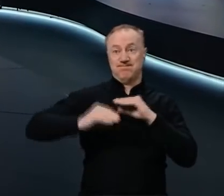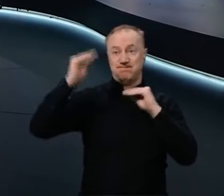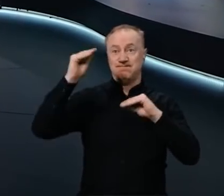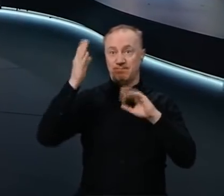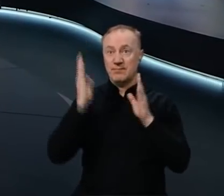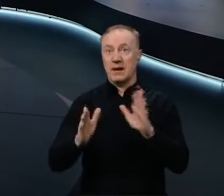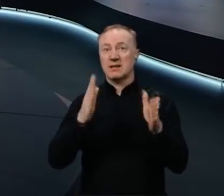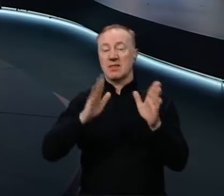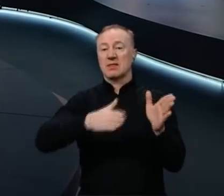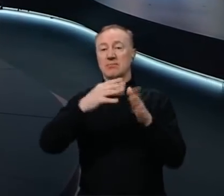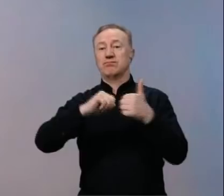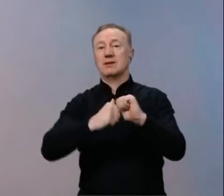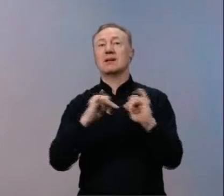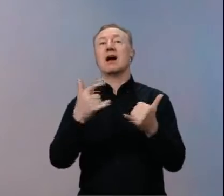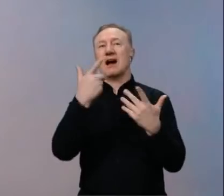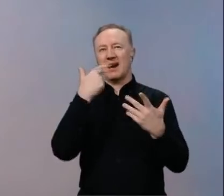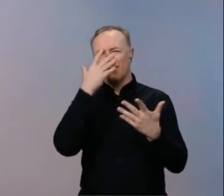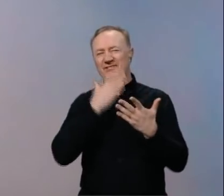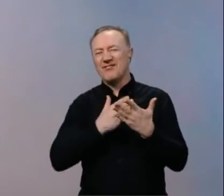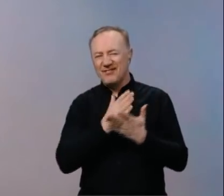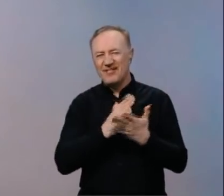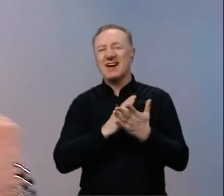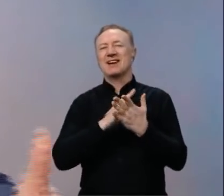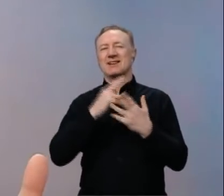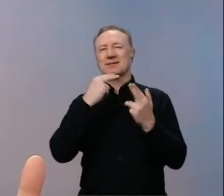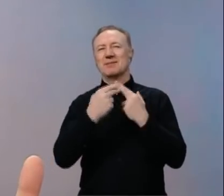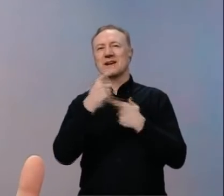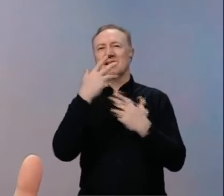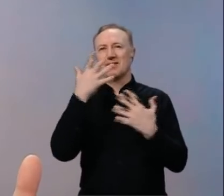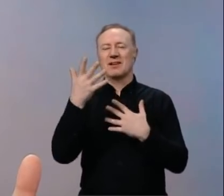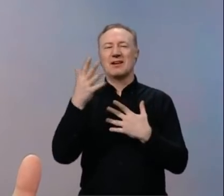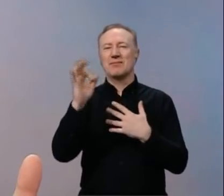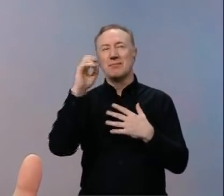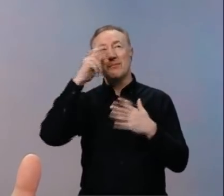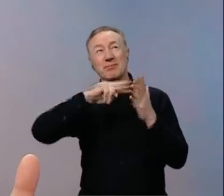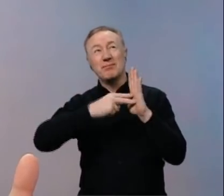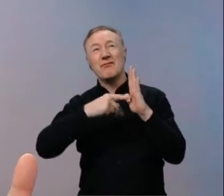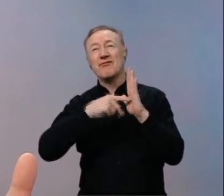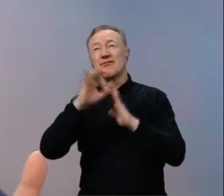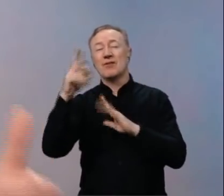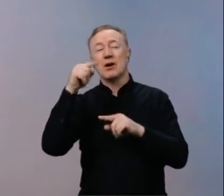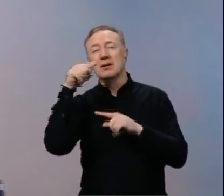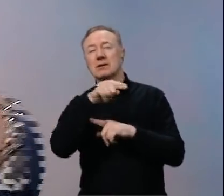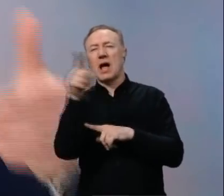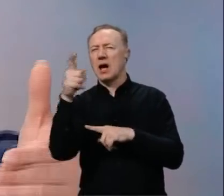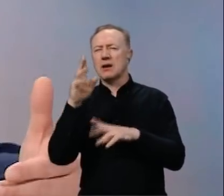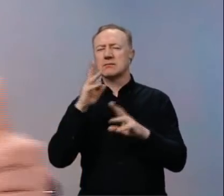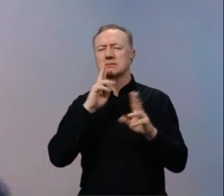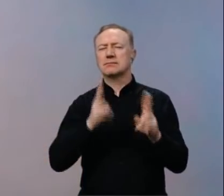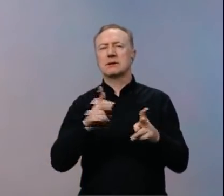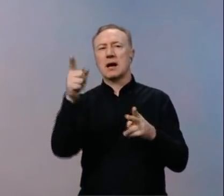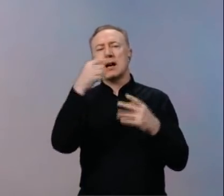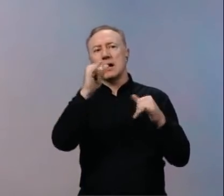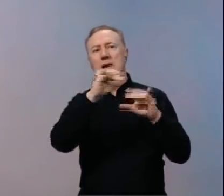kolejnym lecz ja wierzę w twoje intencje ale rzadko zdarza się że trener który nie obejmuje ostatecznie klubu mówi że wybór innego